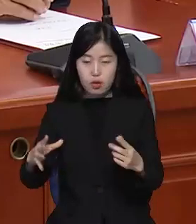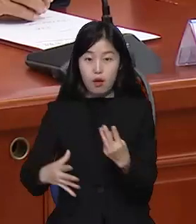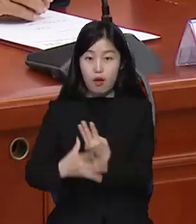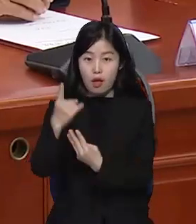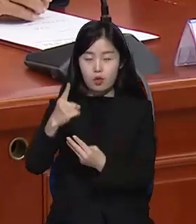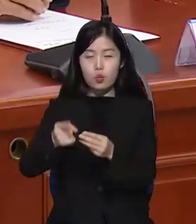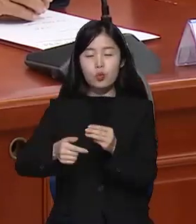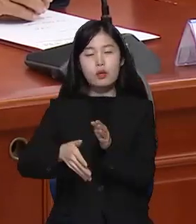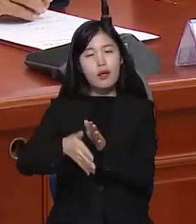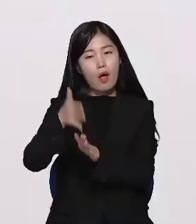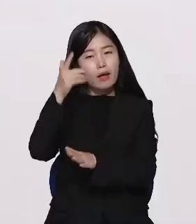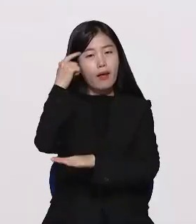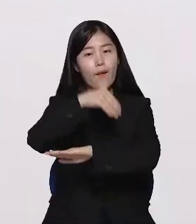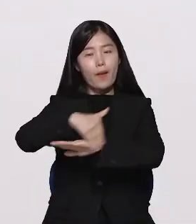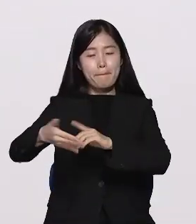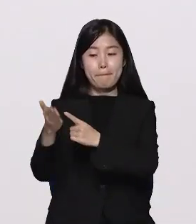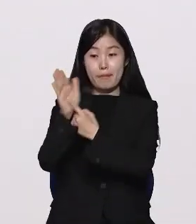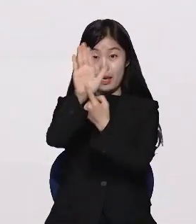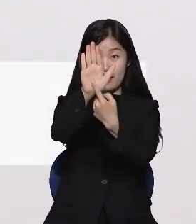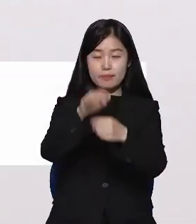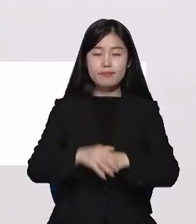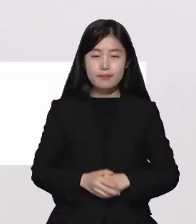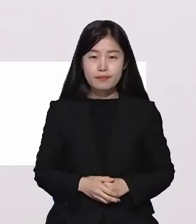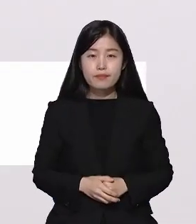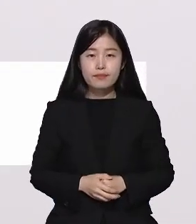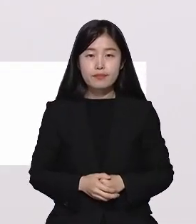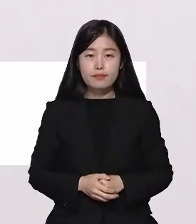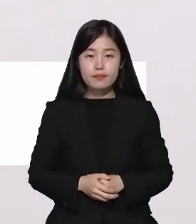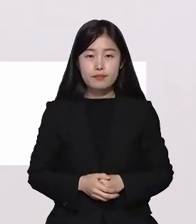내놨습니다. 상당히 지방 도시에서도